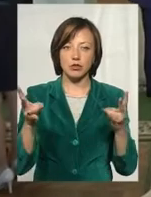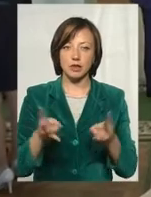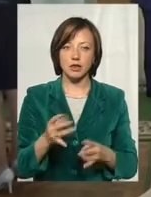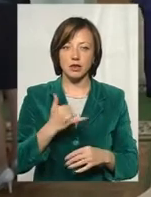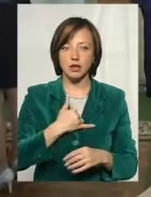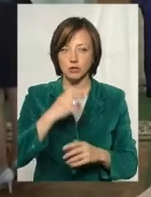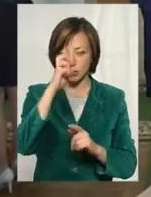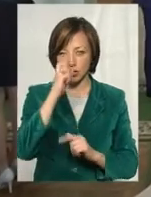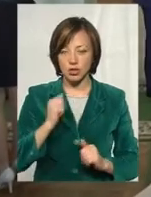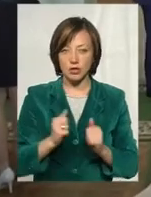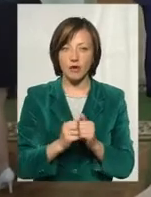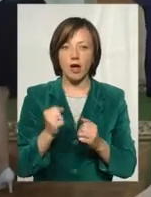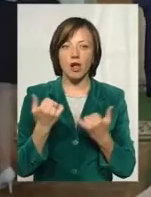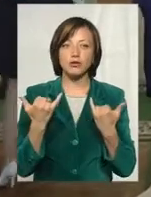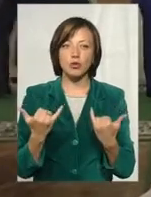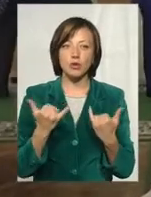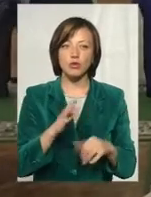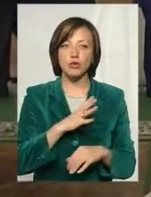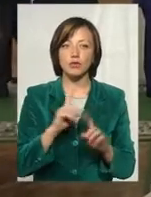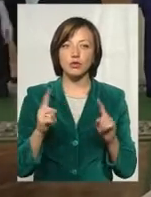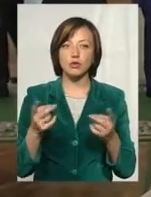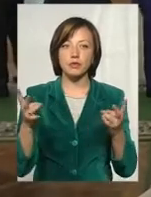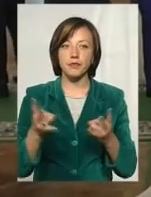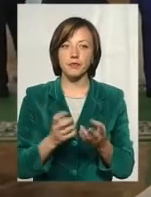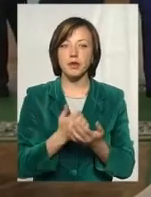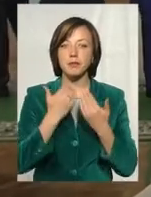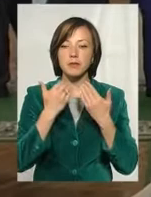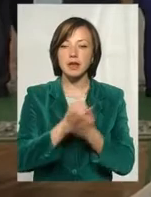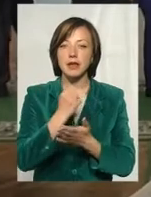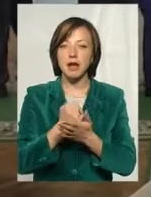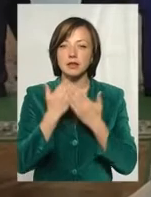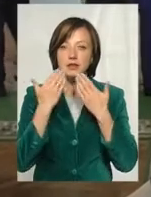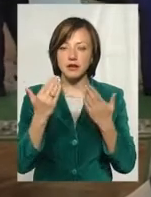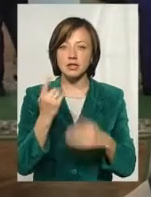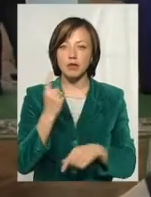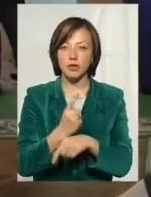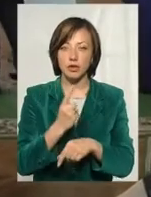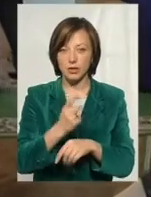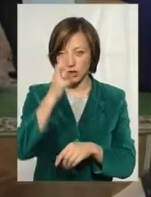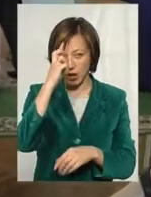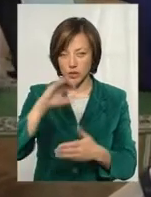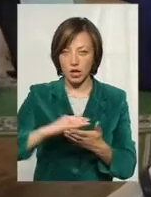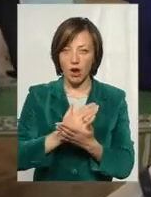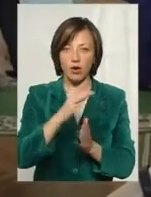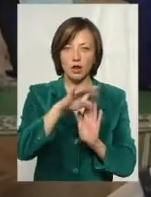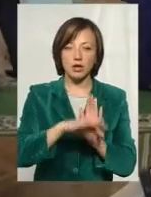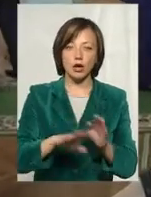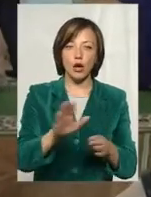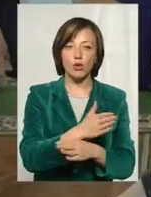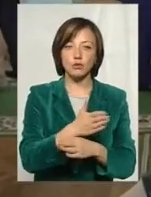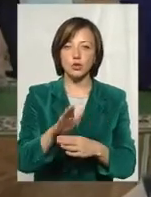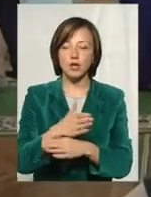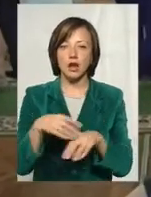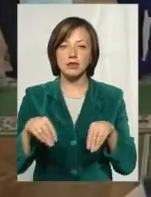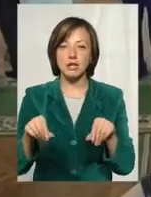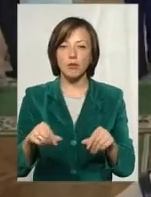нашої держави. А сьогодні було б дуже доречно прийняти звернення і взагалі заборонити Держгеокадастру розподіляти